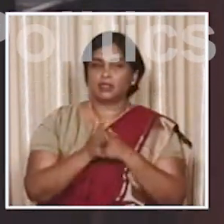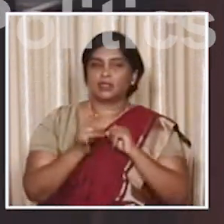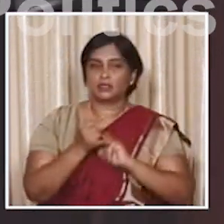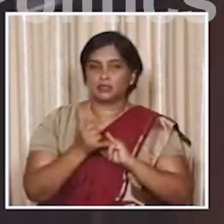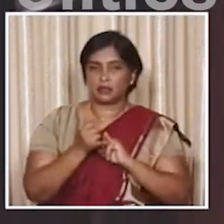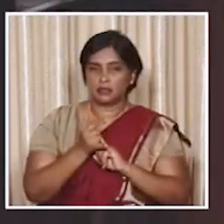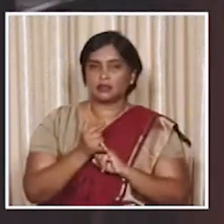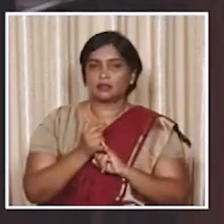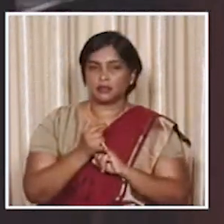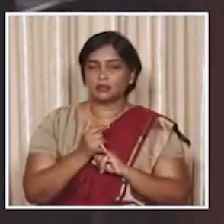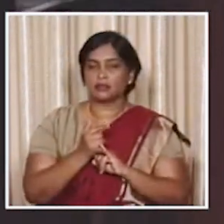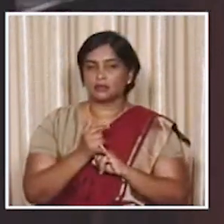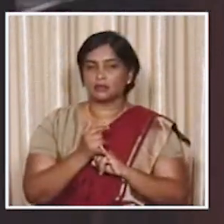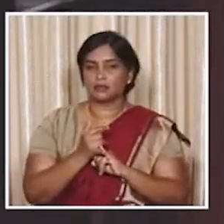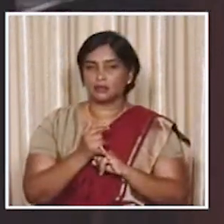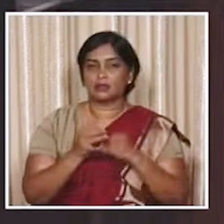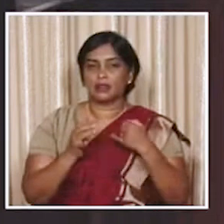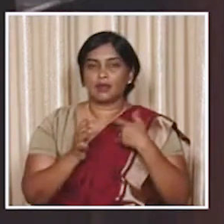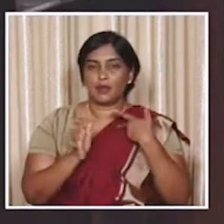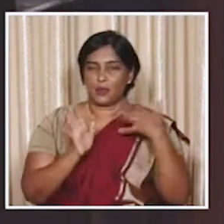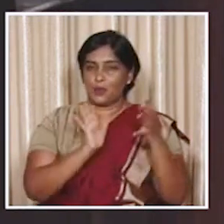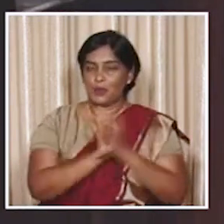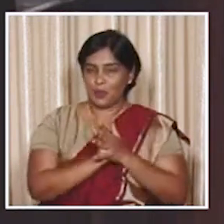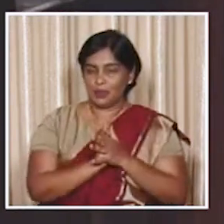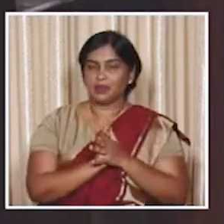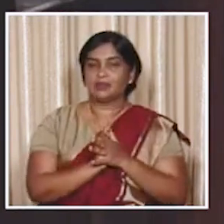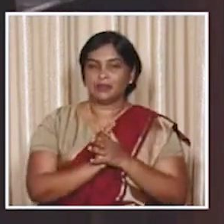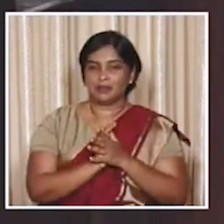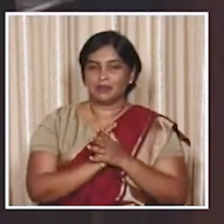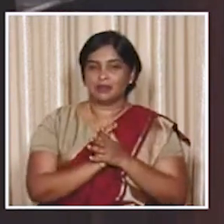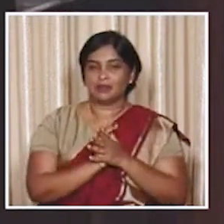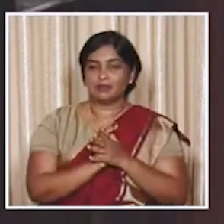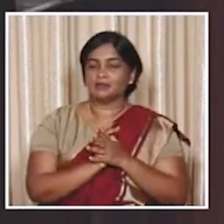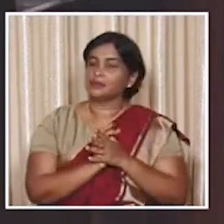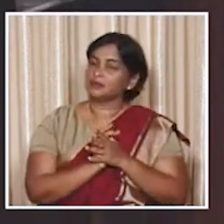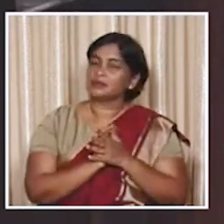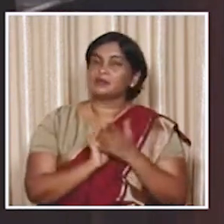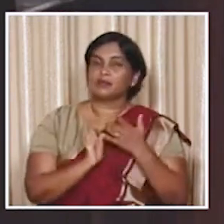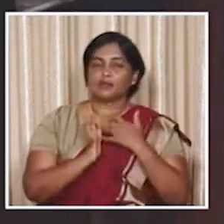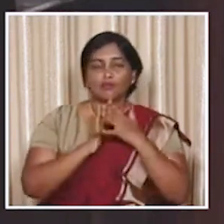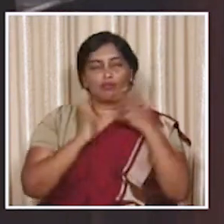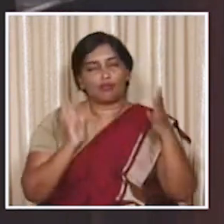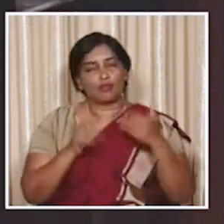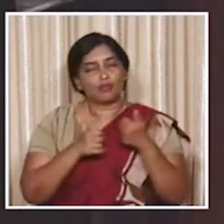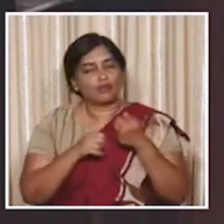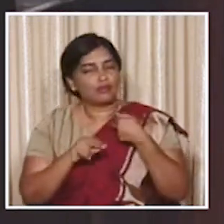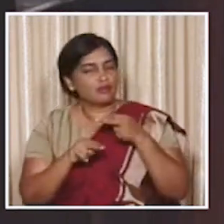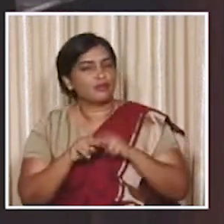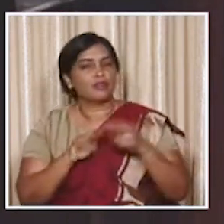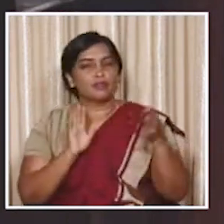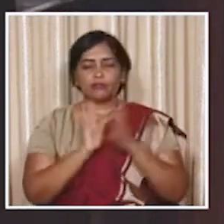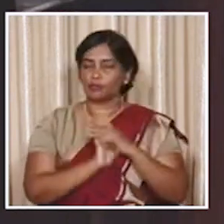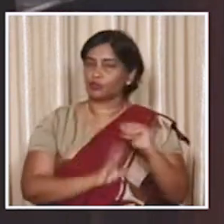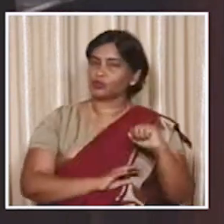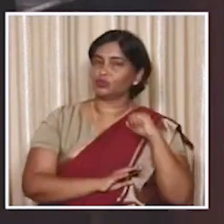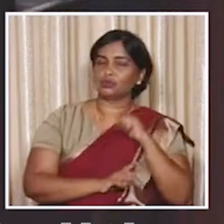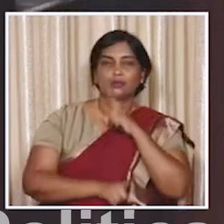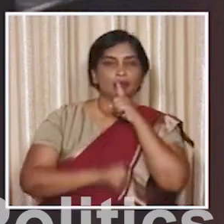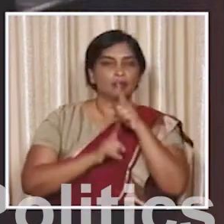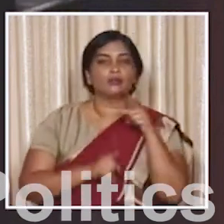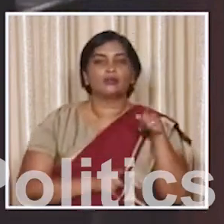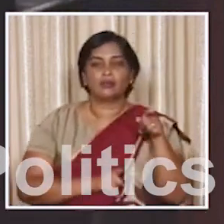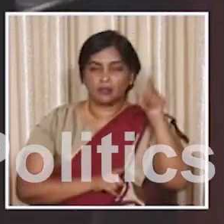නිශාන්ත කියන ඒ අපේ සහෘදයා එවැගේම අපේ අපිට මහ ලෙංගතුකමක් තියෙන කොන්දකලින් තියන් කතා